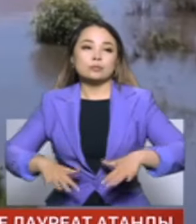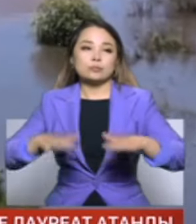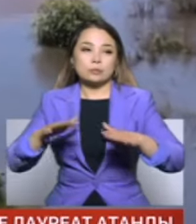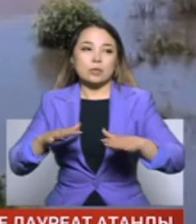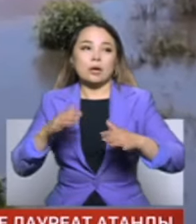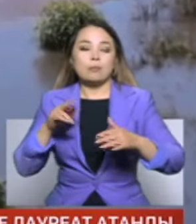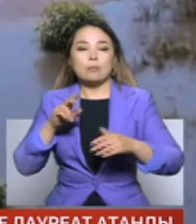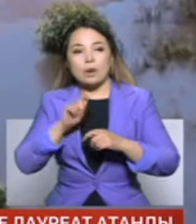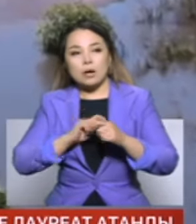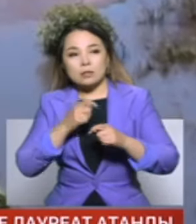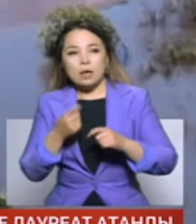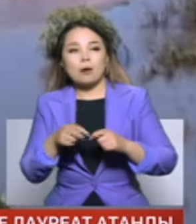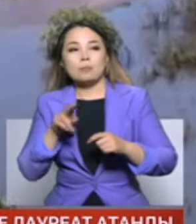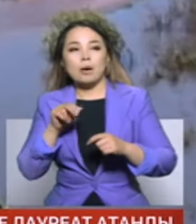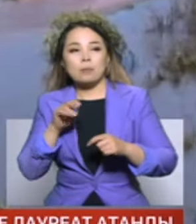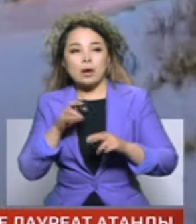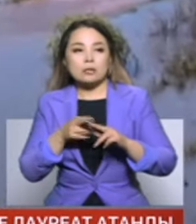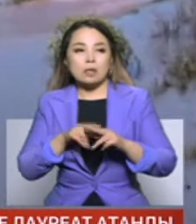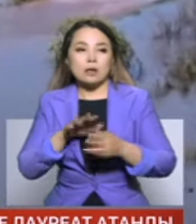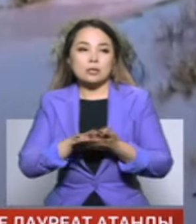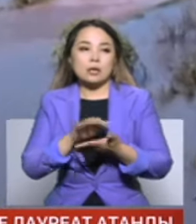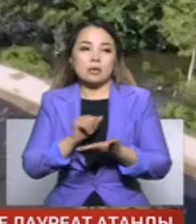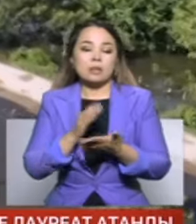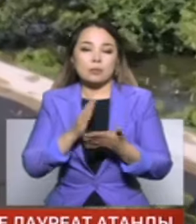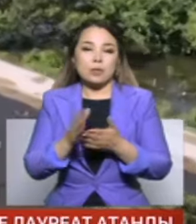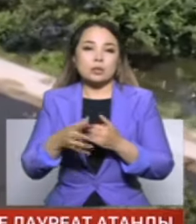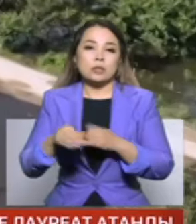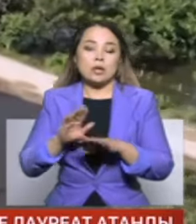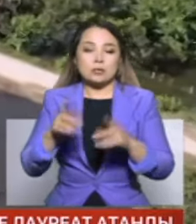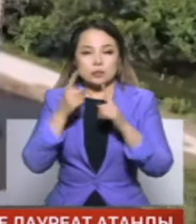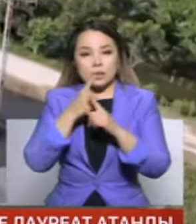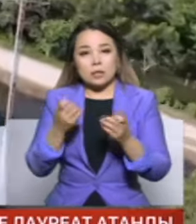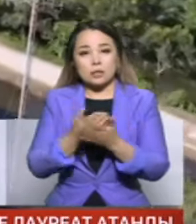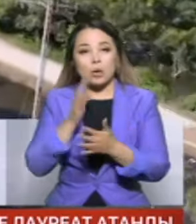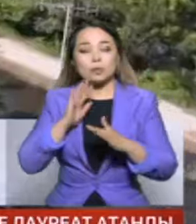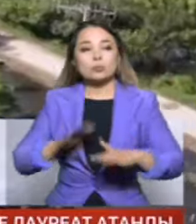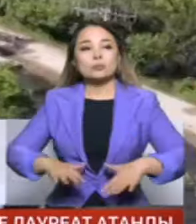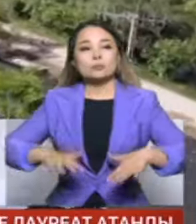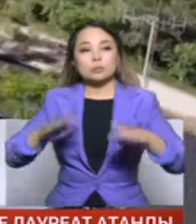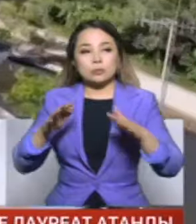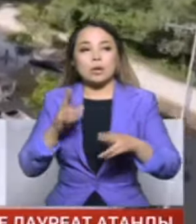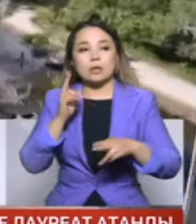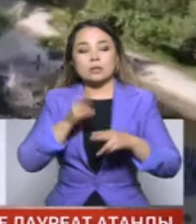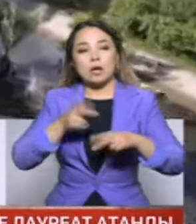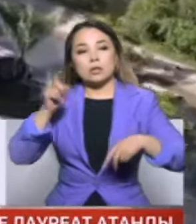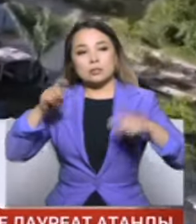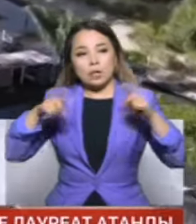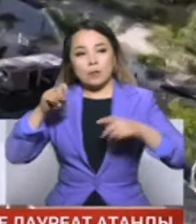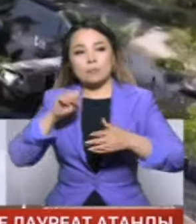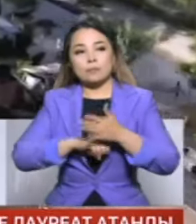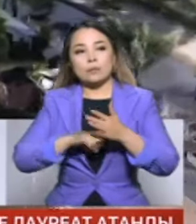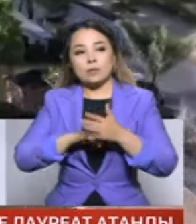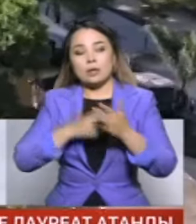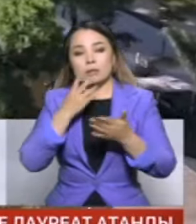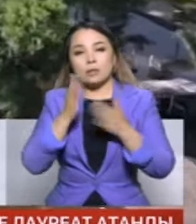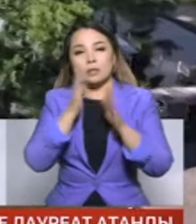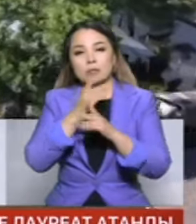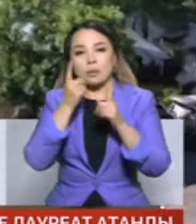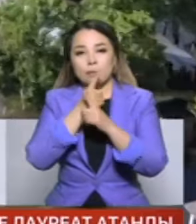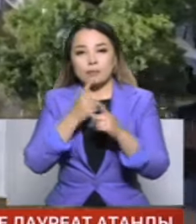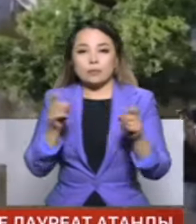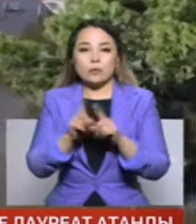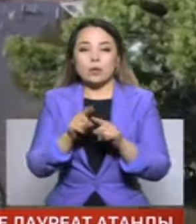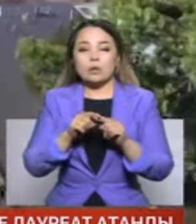және папайя плантациялары жойылған. Жергілікті билік өкілдерінің мәлімдеуінше су апатына төпелеп жауған жаңбыр себеп. Синоптиктер алдағы